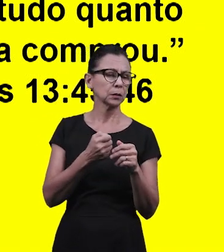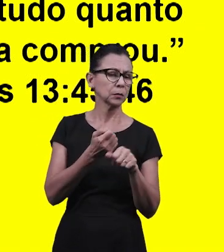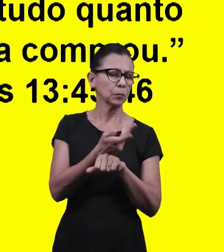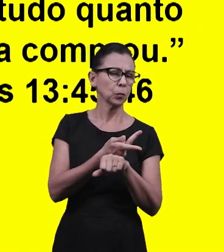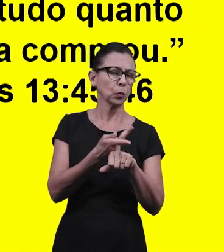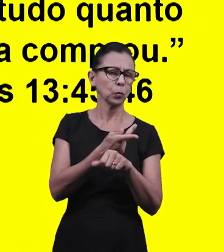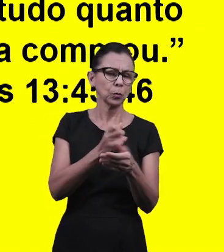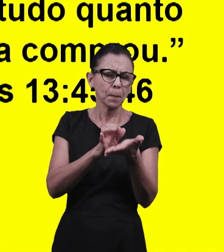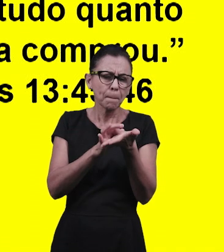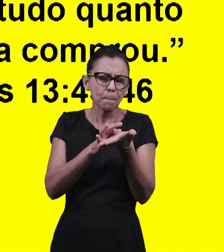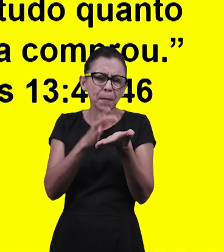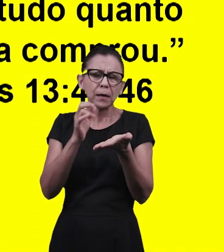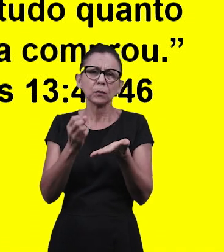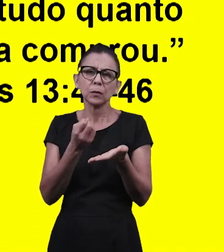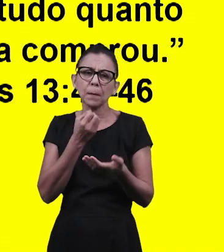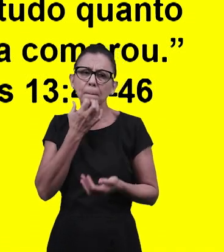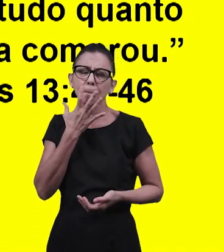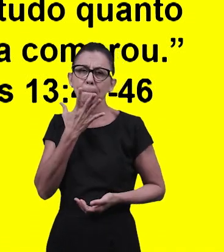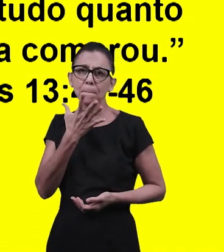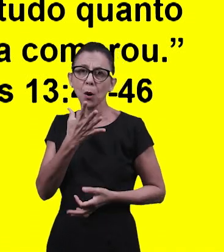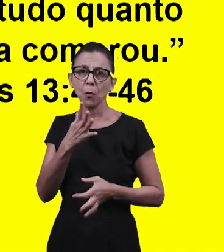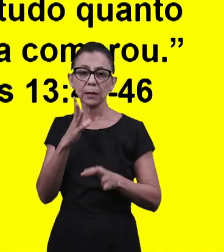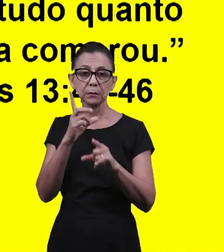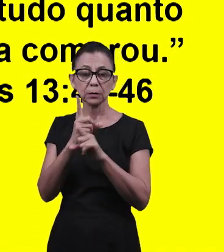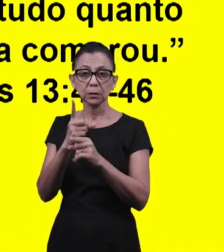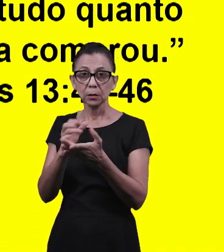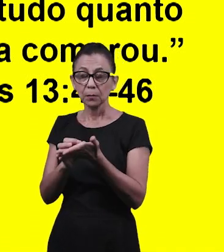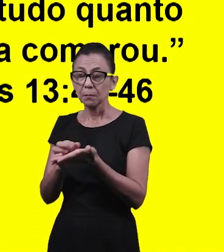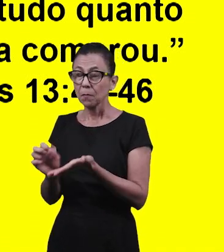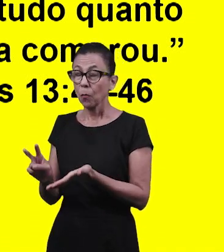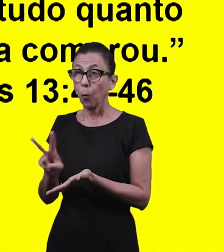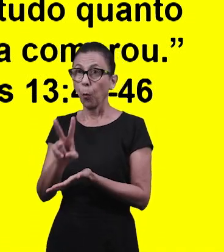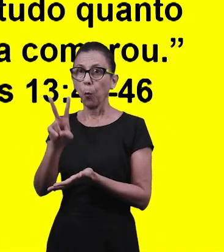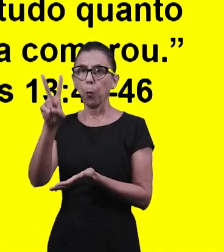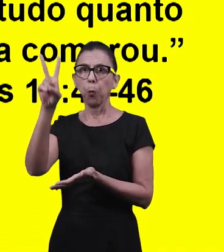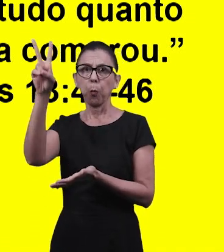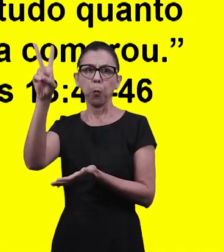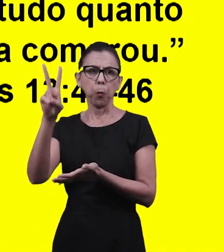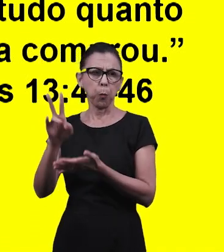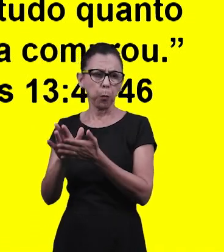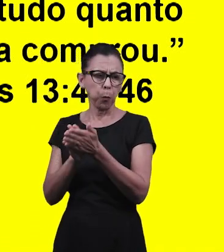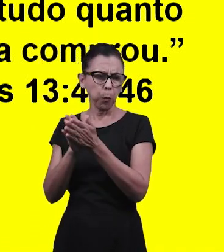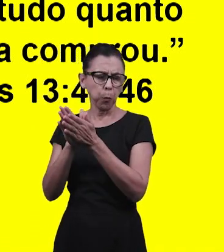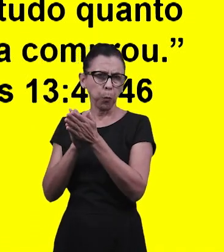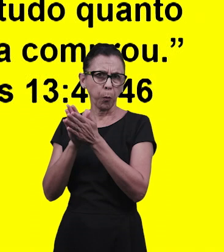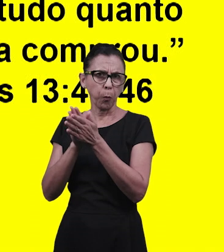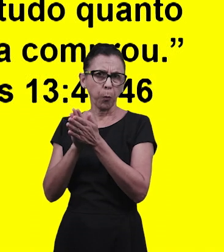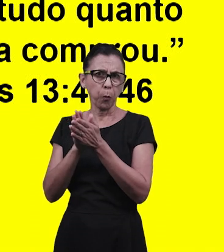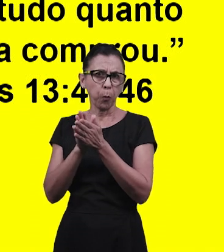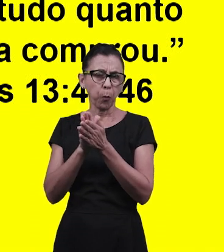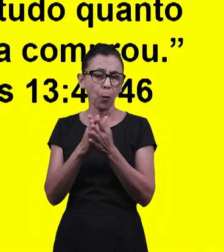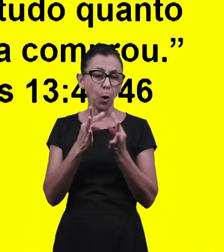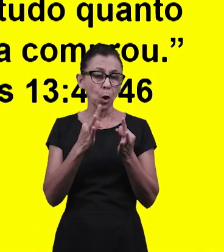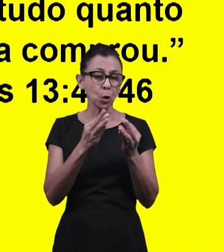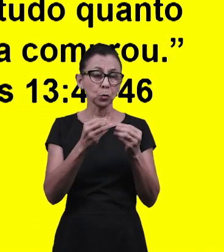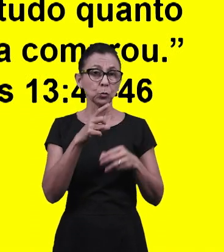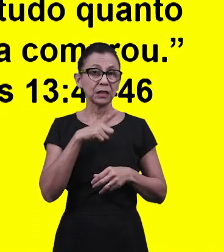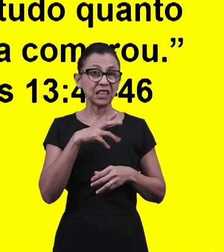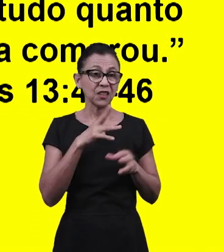perles. Et en retrouvant une perle de grand prix, il est allé, il a vendu tout ce qu'il